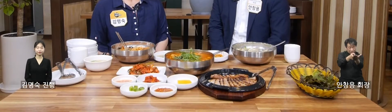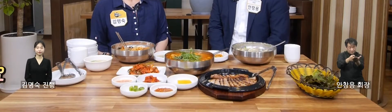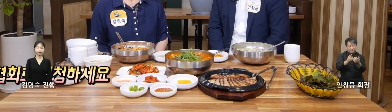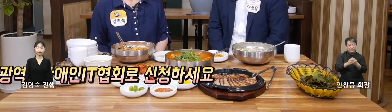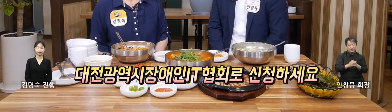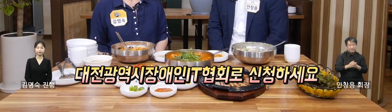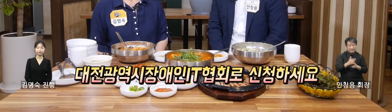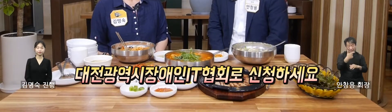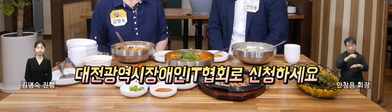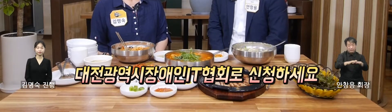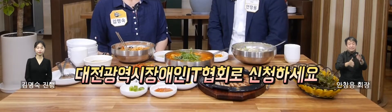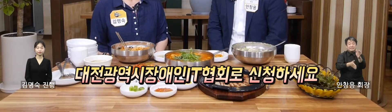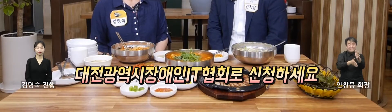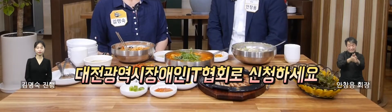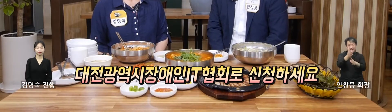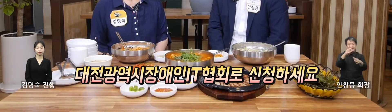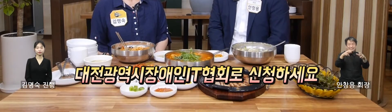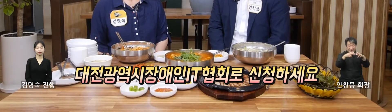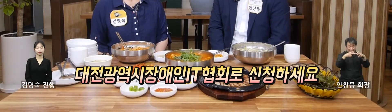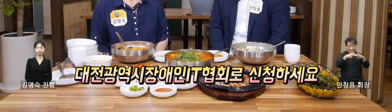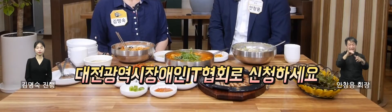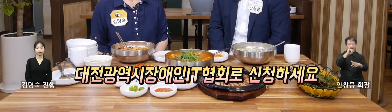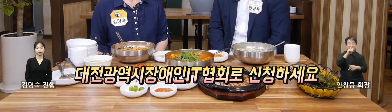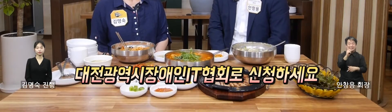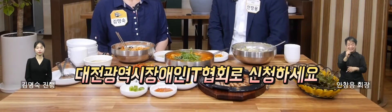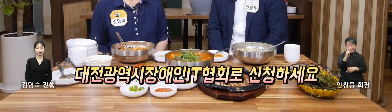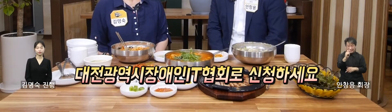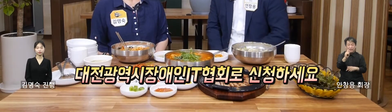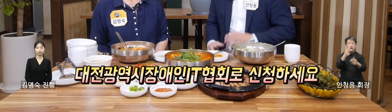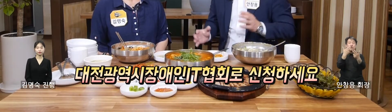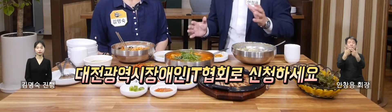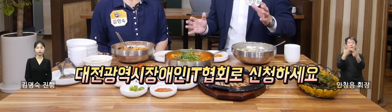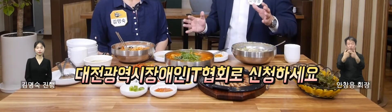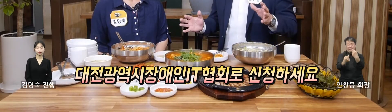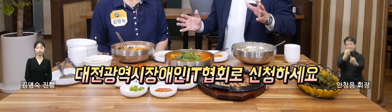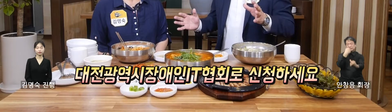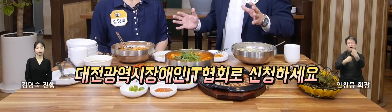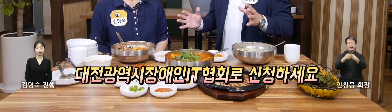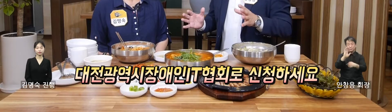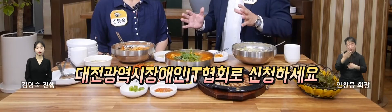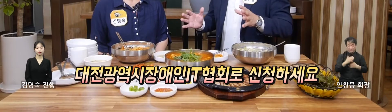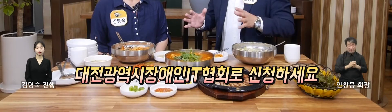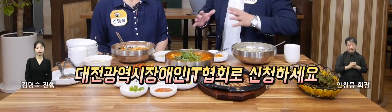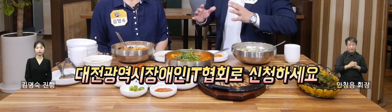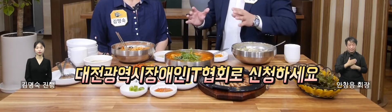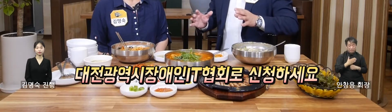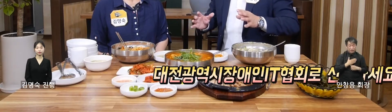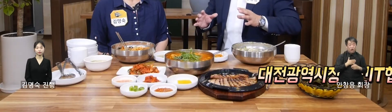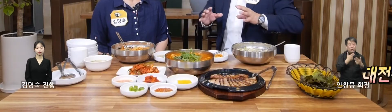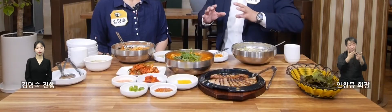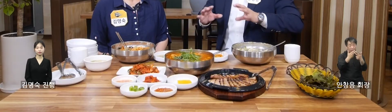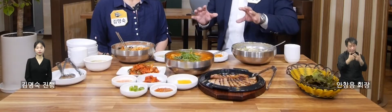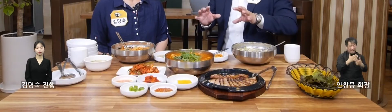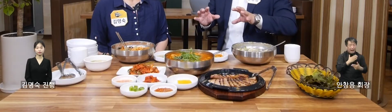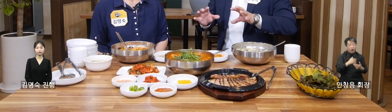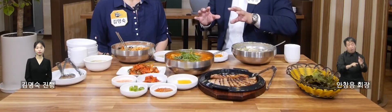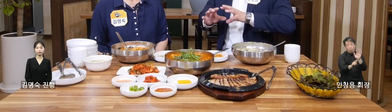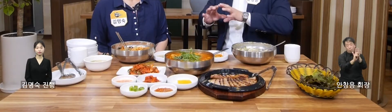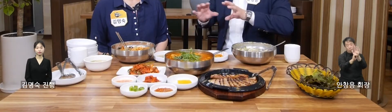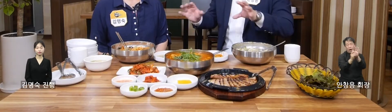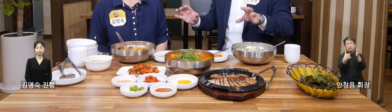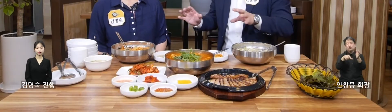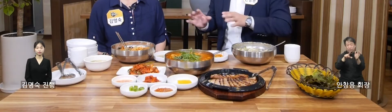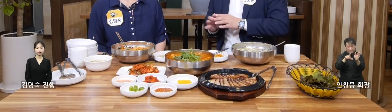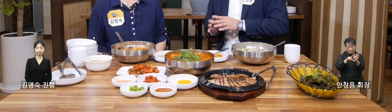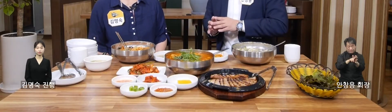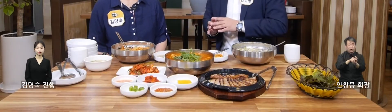저희 대전시 장애인 IT협회로 신청하시면 되고요. 저희가 협회를 좀 알리기 위해서 지금 이제 블로그를